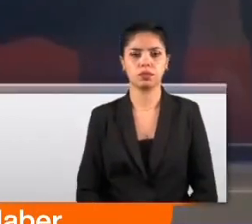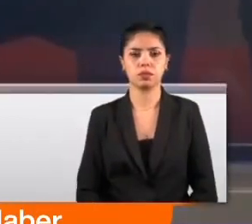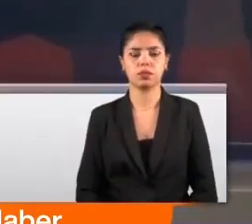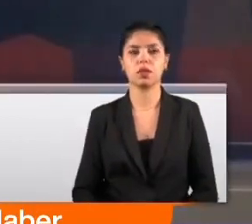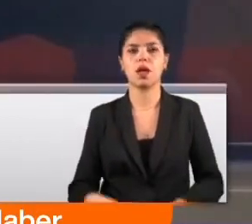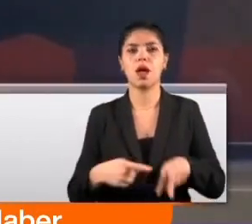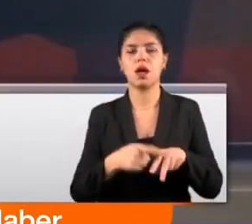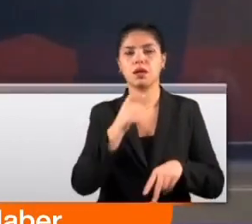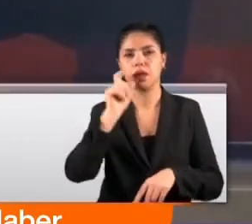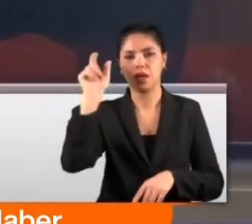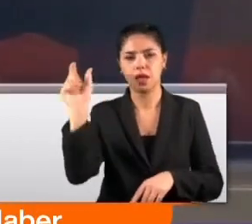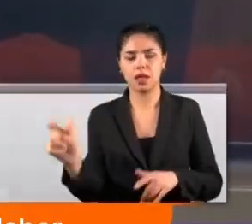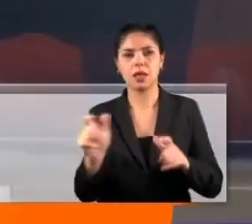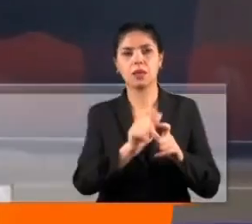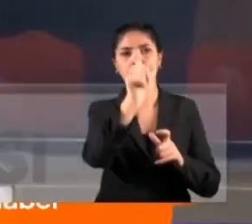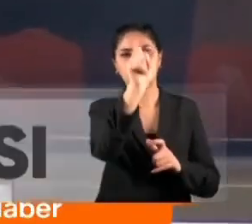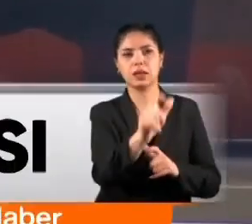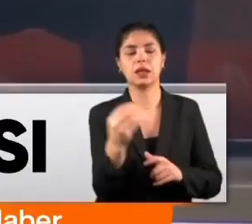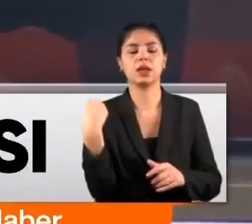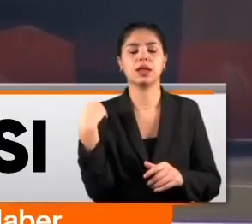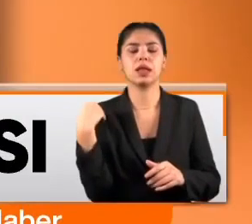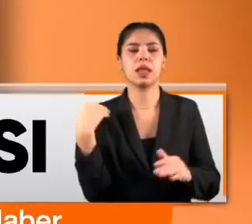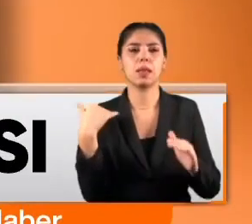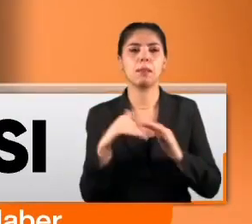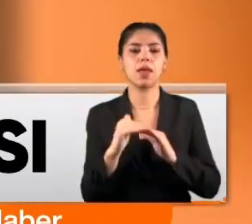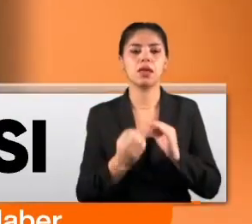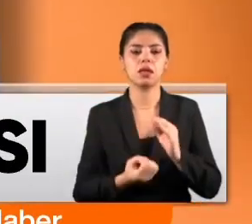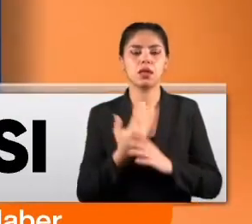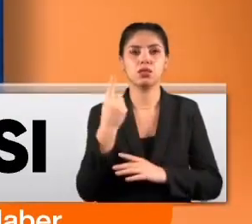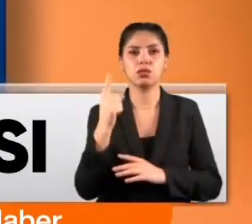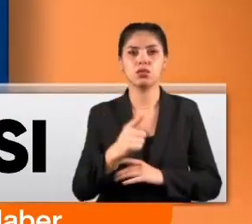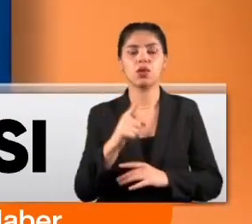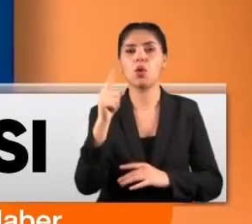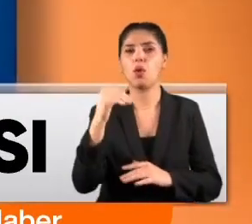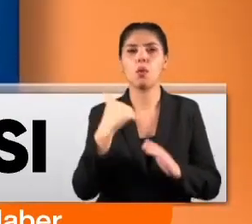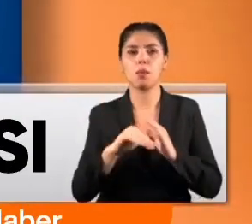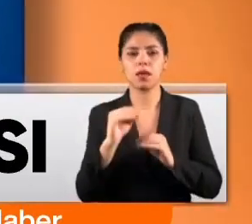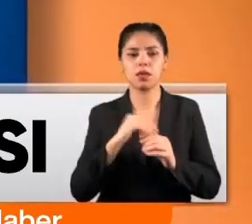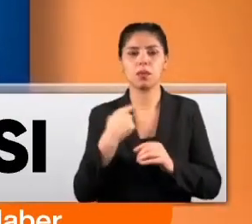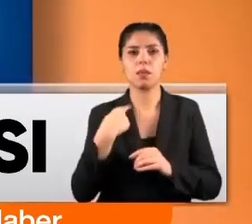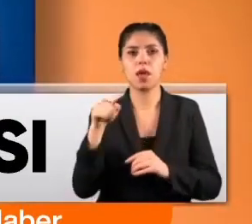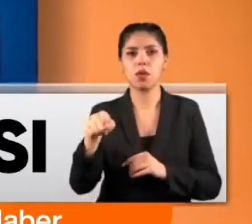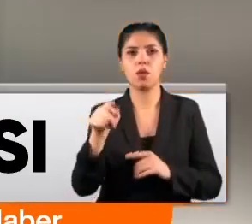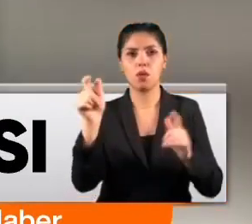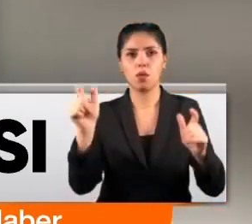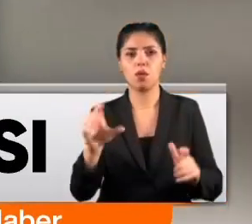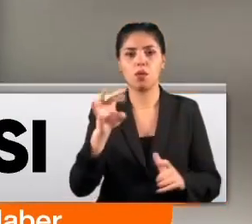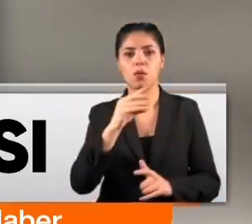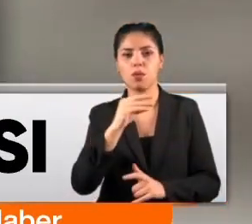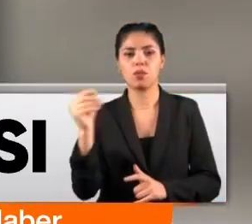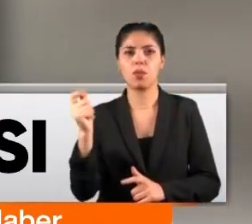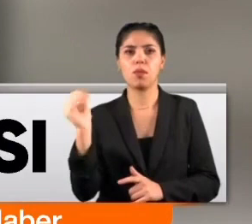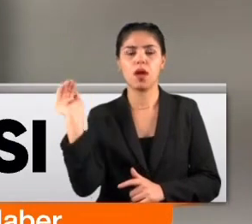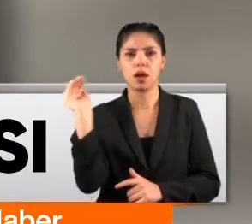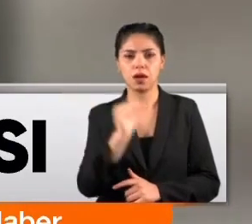Arda Turan'ın da Seçil Erzan'la yeni mesajlaşmaları ortaya çıktı. Turan, Erzan'a o mesajlarda ben oraya 15 milyona yakın nakit